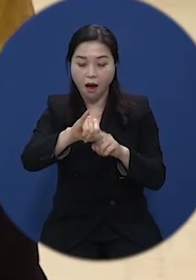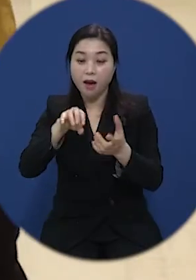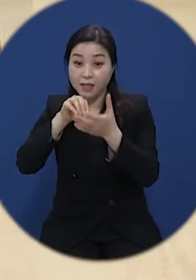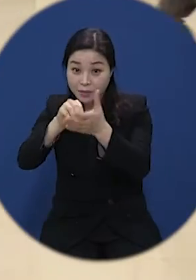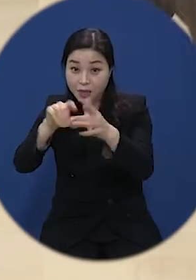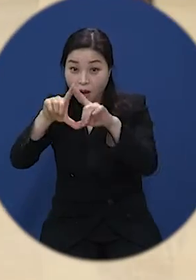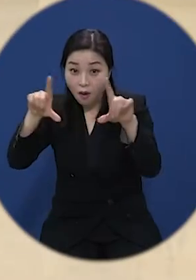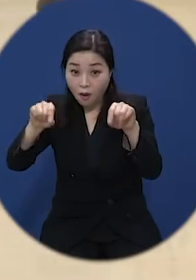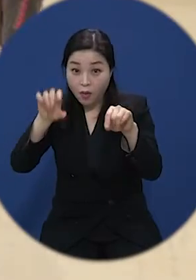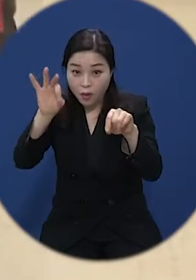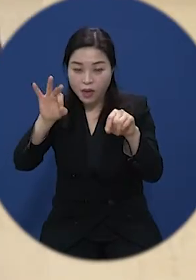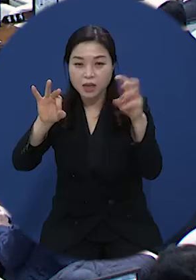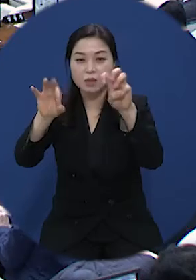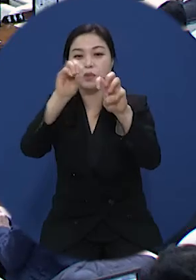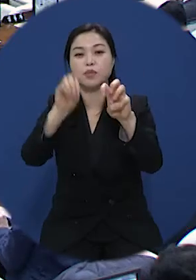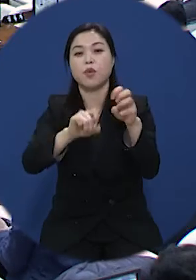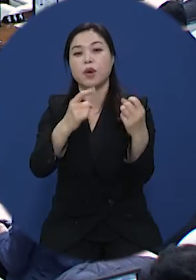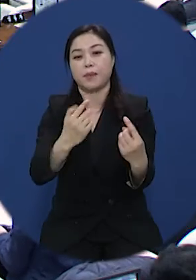왔습니다.